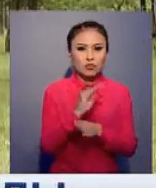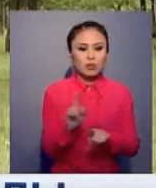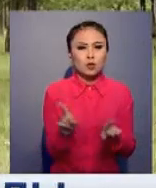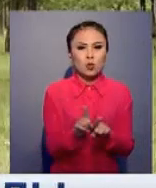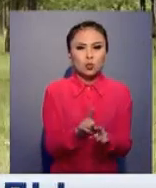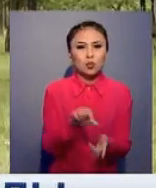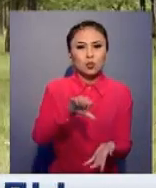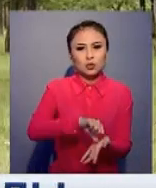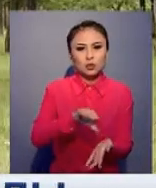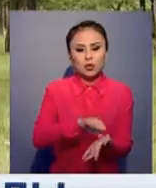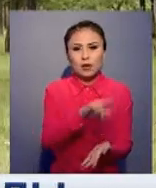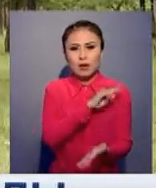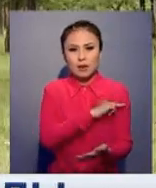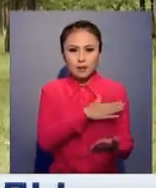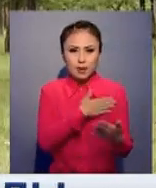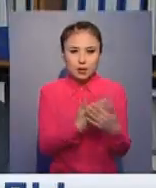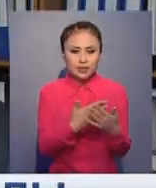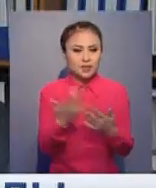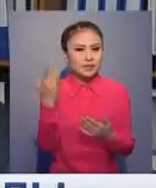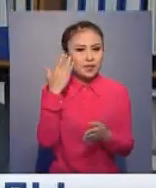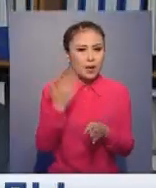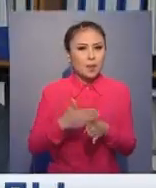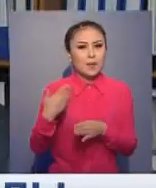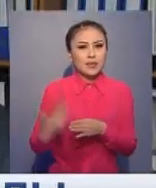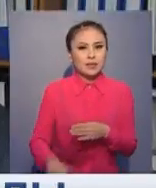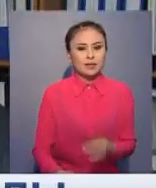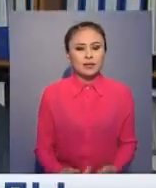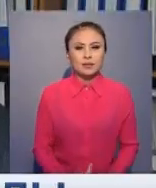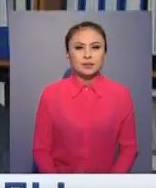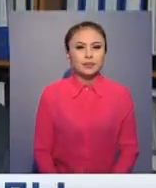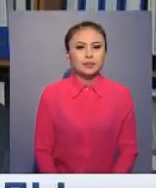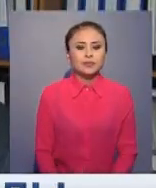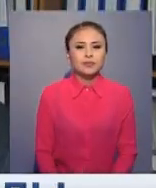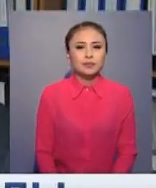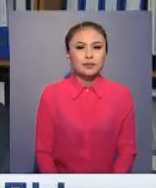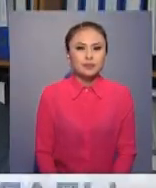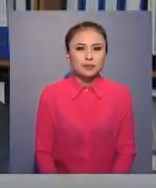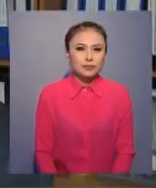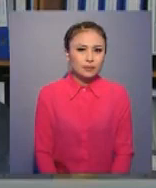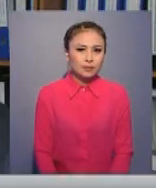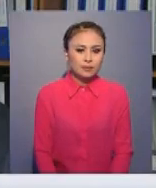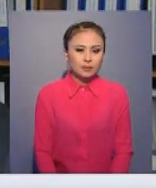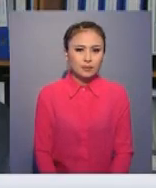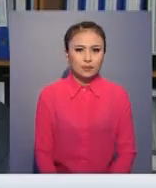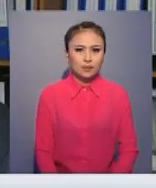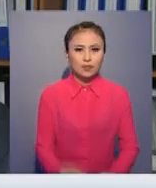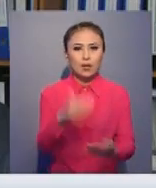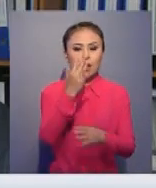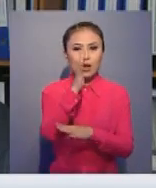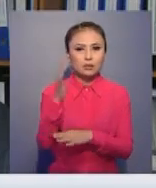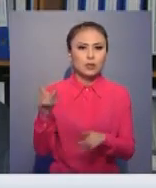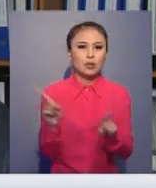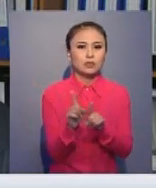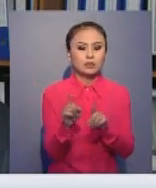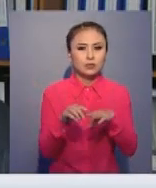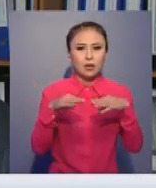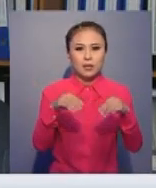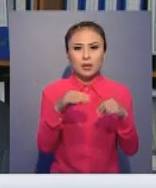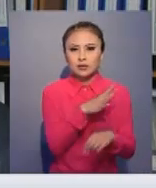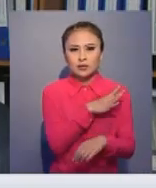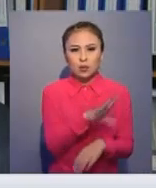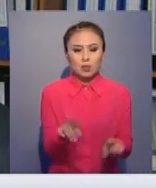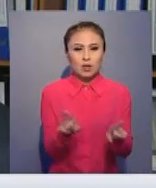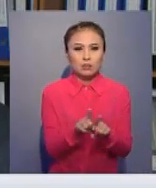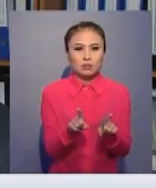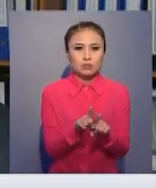бұл бағыттағы жұмыс кешеуілдеген. Себебі бізде орман тұқымбағы болған жоқ. Орман тұқымбағы бұл